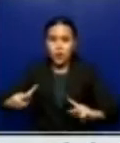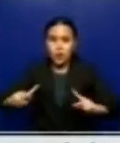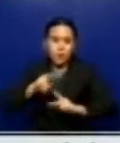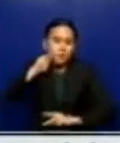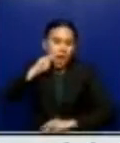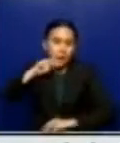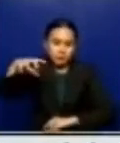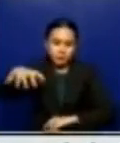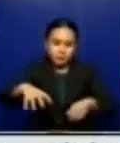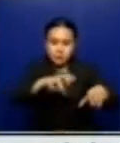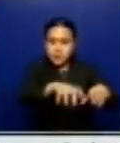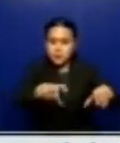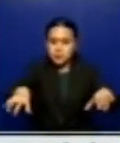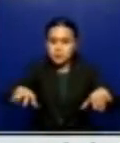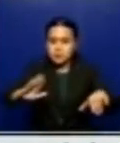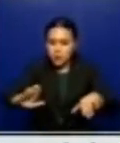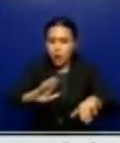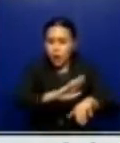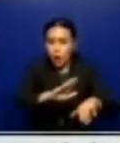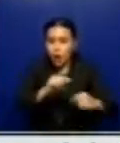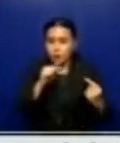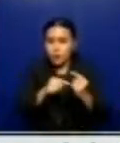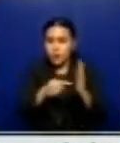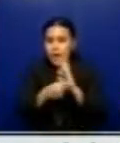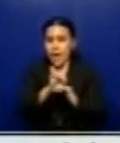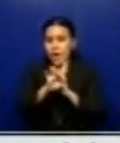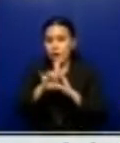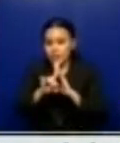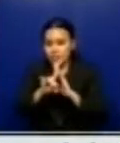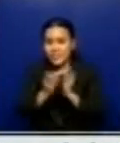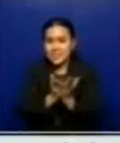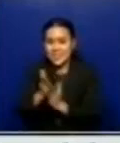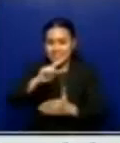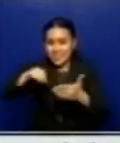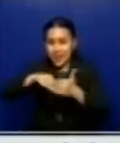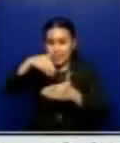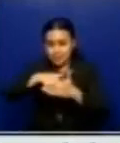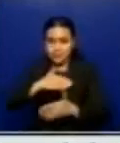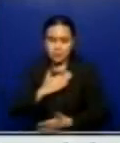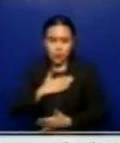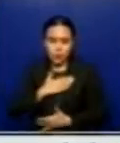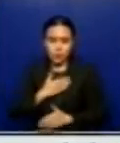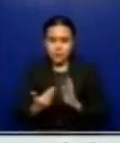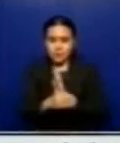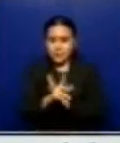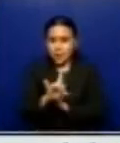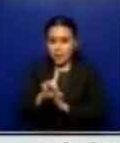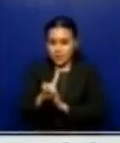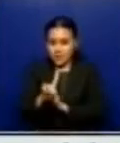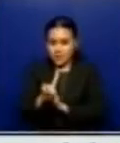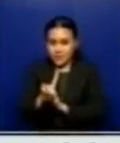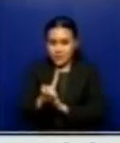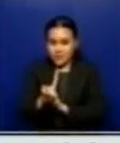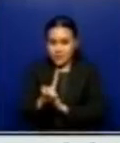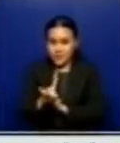ในเขตพื้นที่จังหวัดร้อยเอ็ดเขตเลือกตั้งผมปรากฏว่าเข